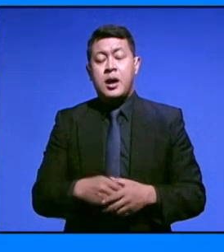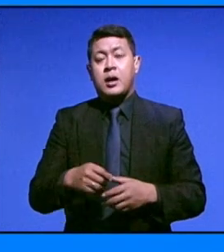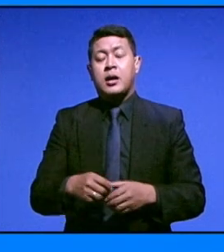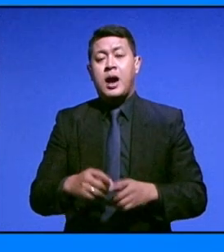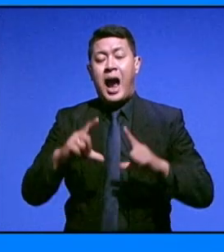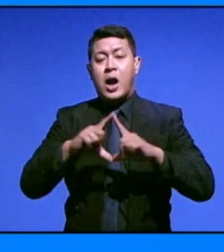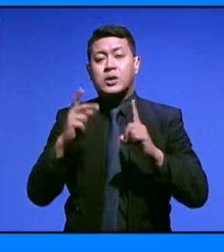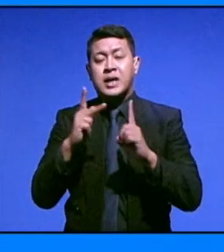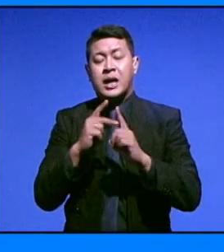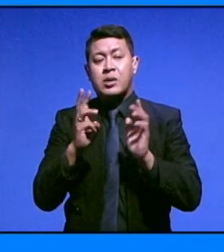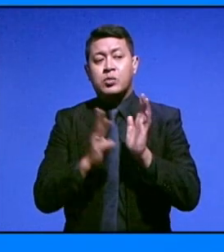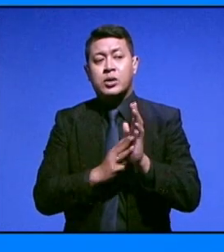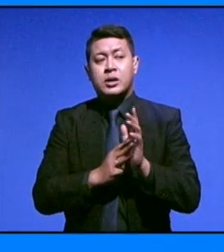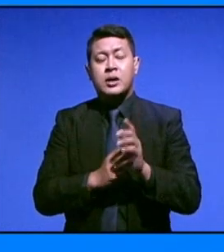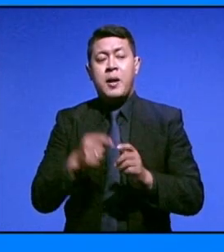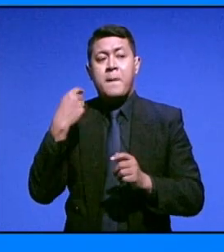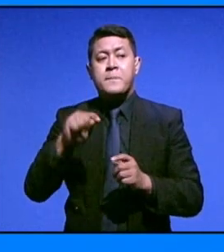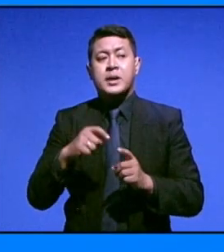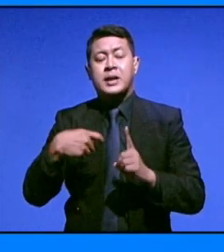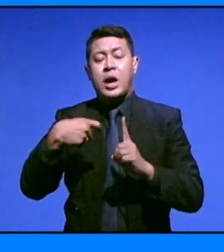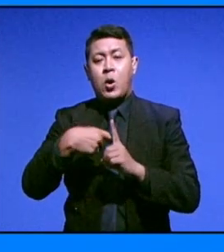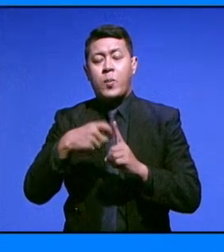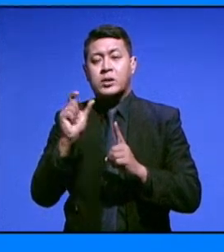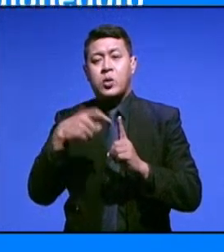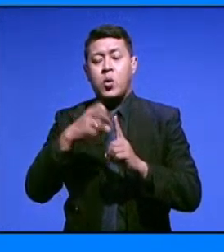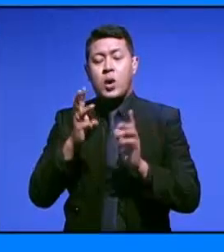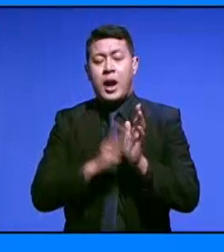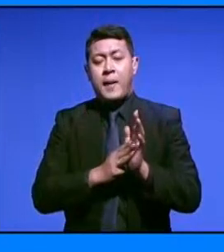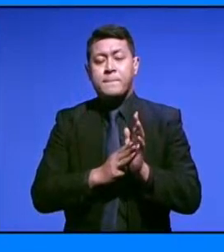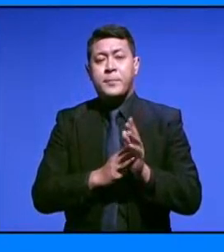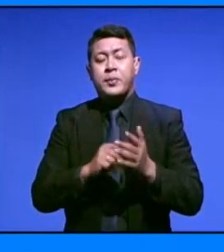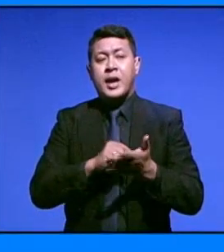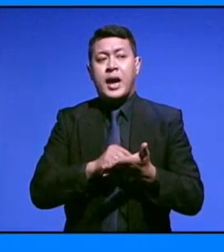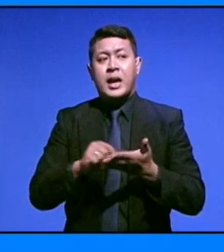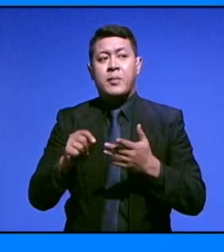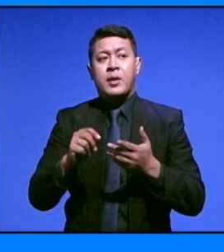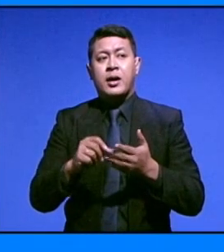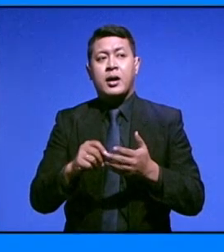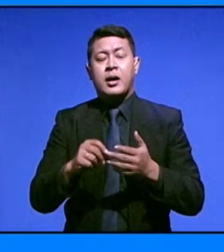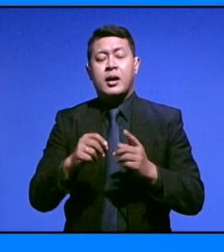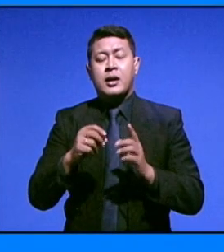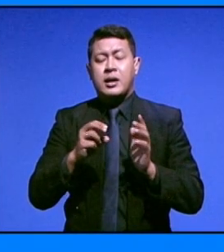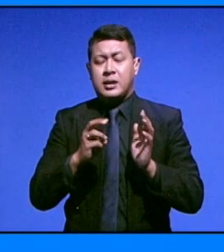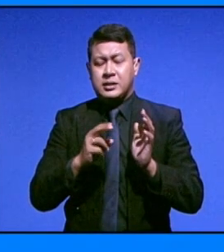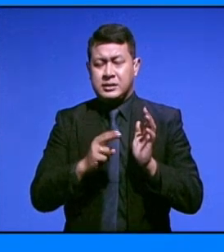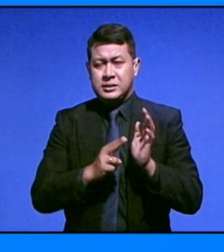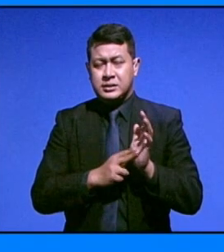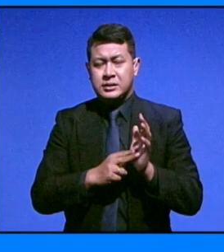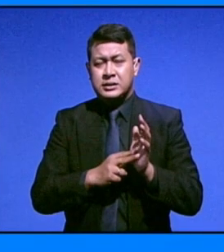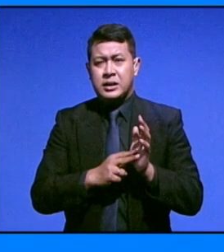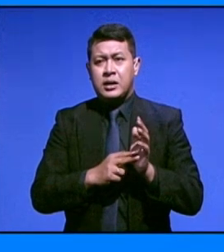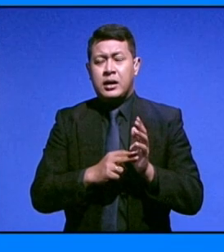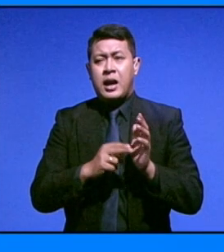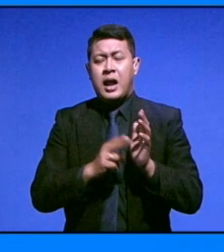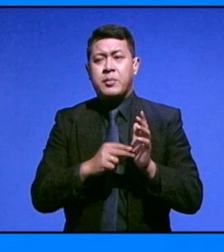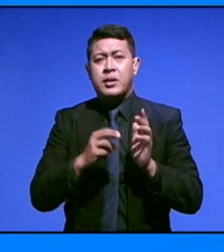Harimurti Yudhoyono ahaye yang akan menjadi menteri Koperasi UKM sedangkan nama nadiem Makarim dan wishnutama diisukan tidak lagi tampak